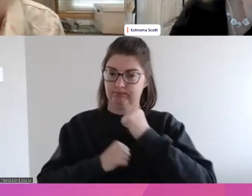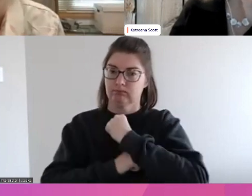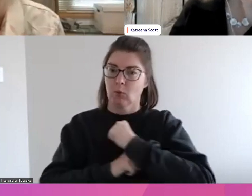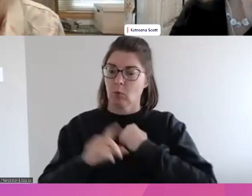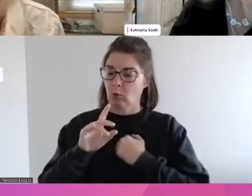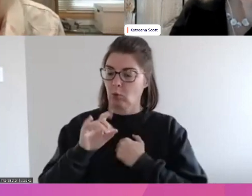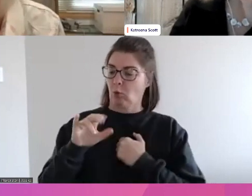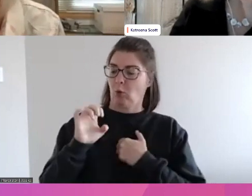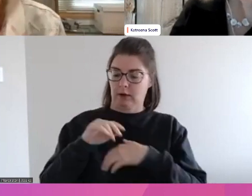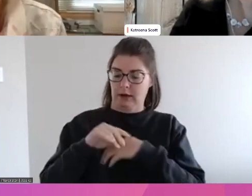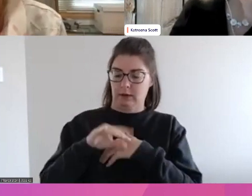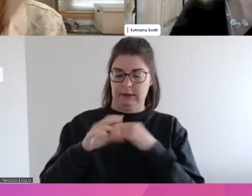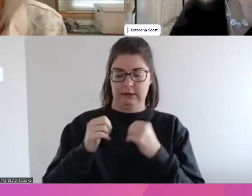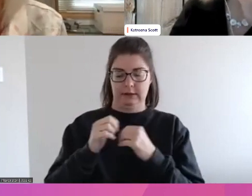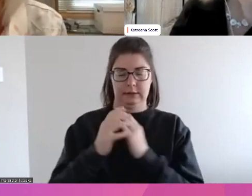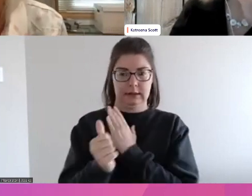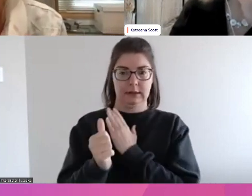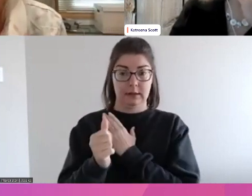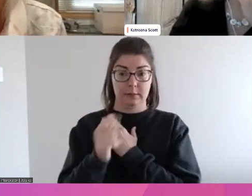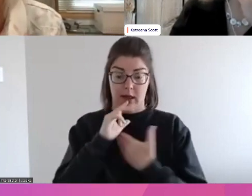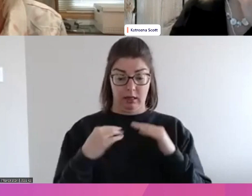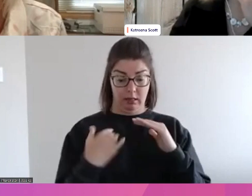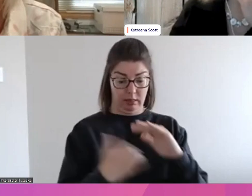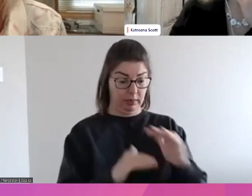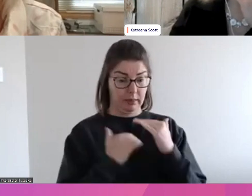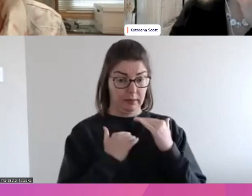qui donc était là. Ce sont des